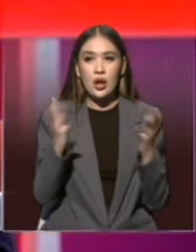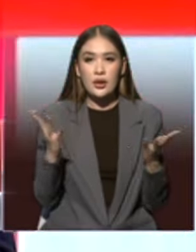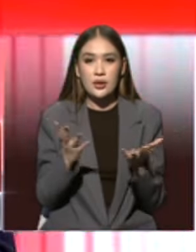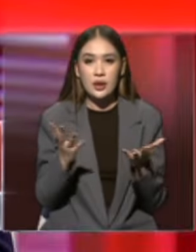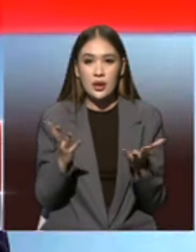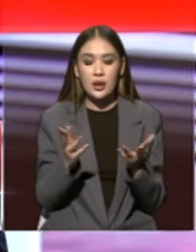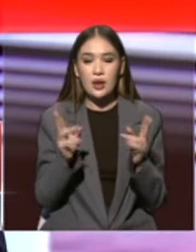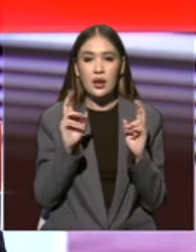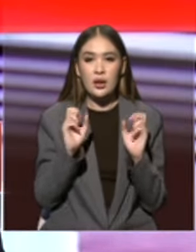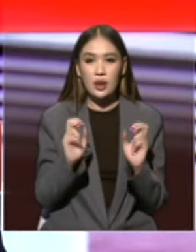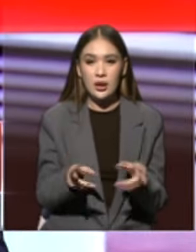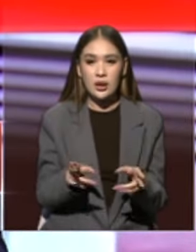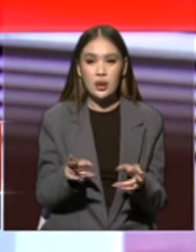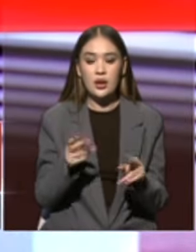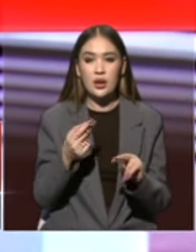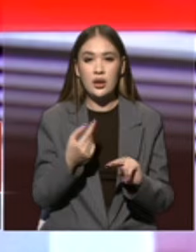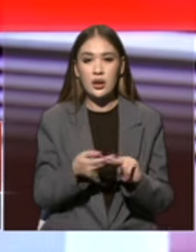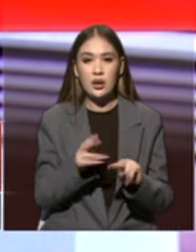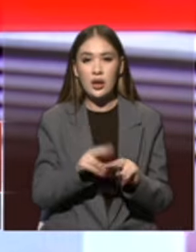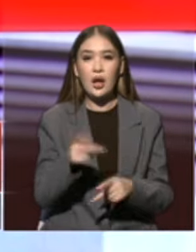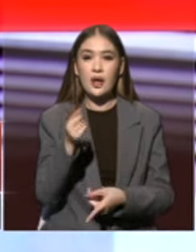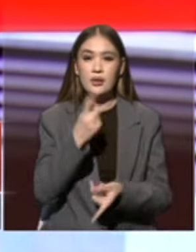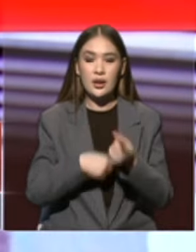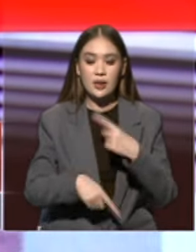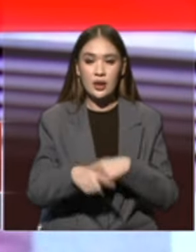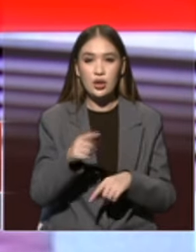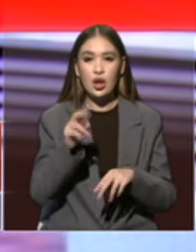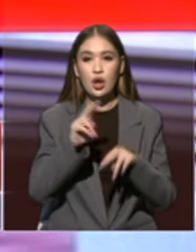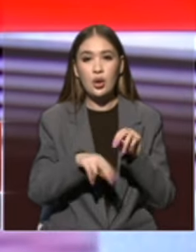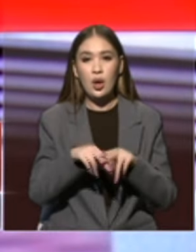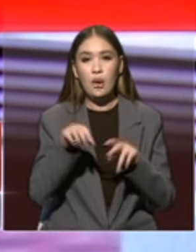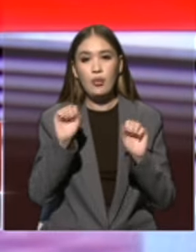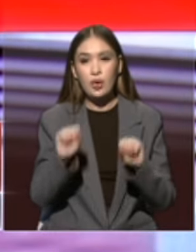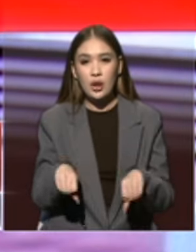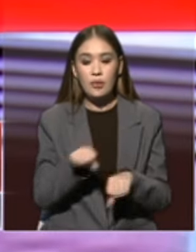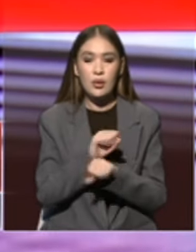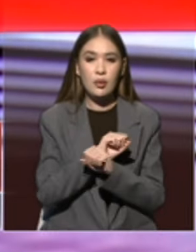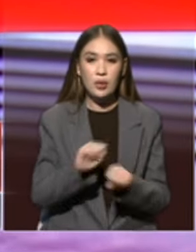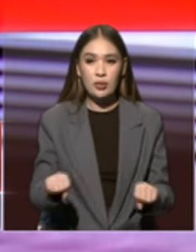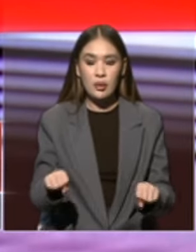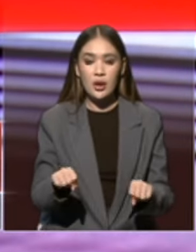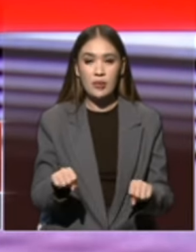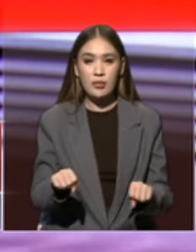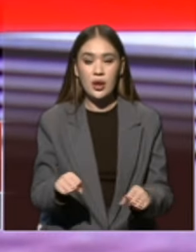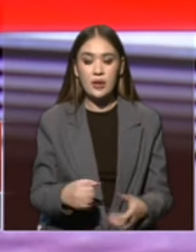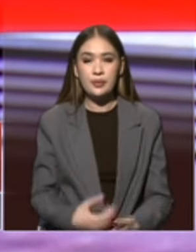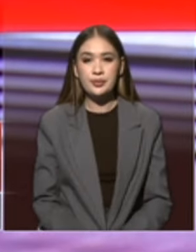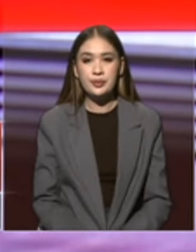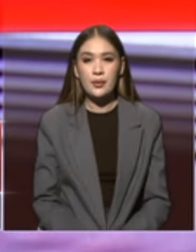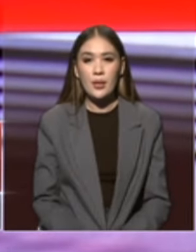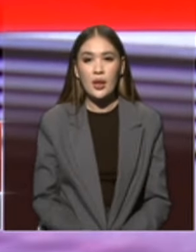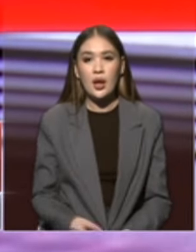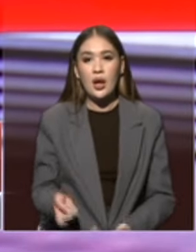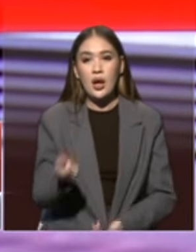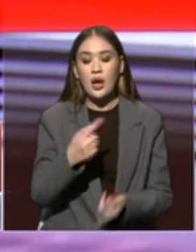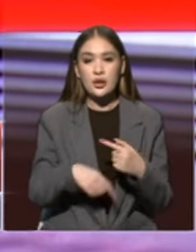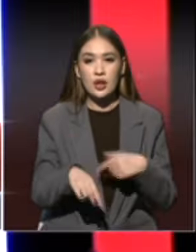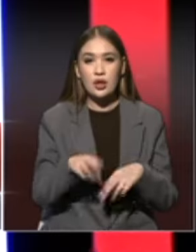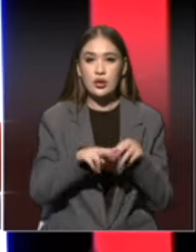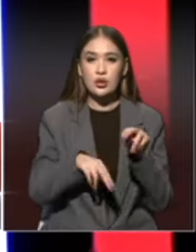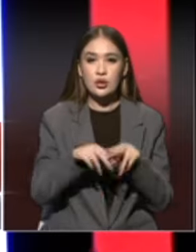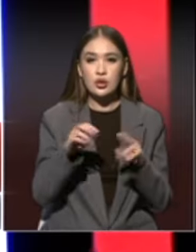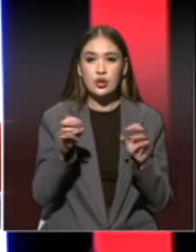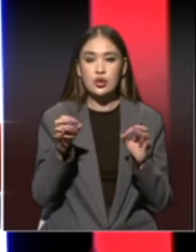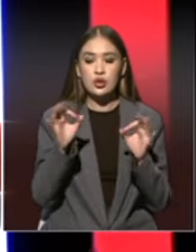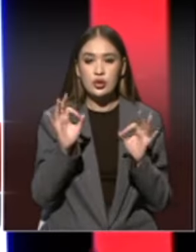деңгейде тұр, мысалы оны қайтадан қайта құруға бола ма, болмай ма, мен мысалы немесе оны қайта құру керек, қайта құрылысын